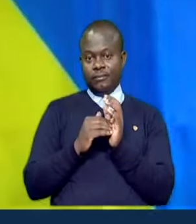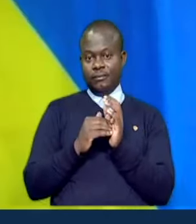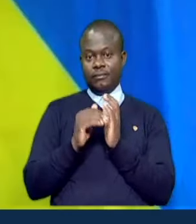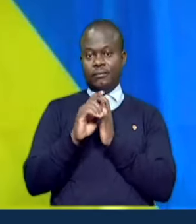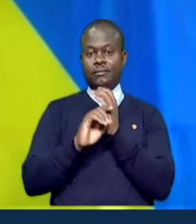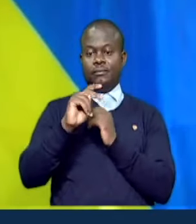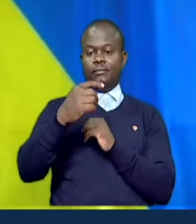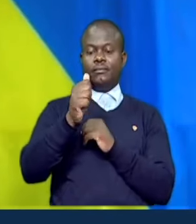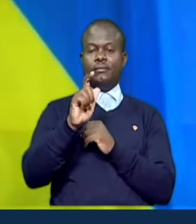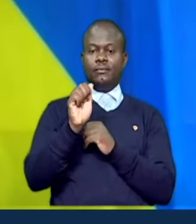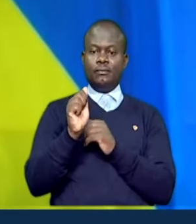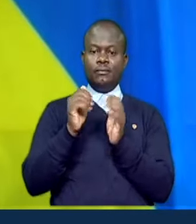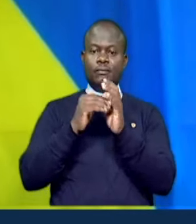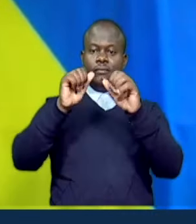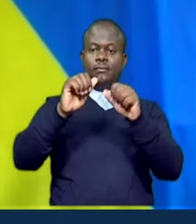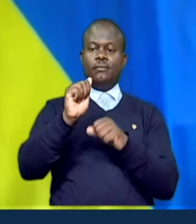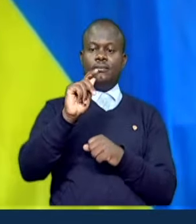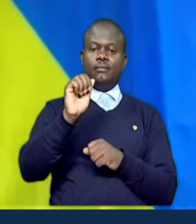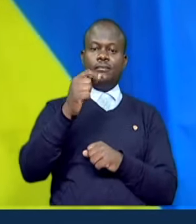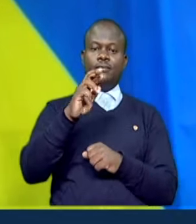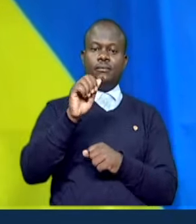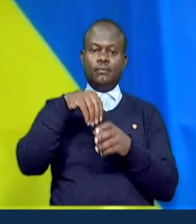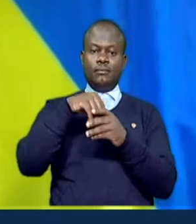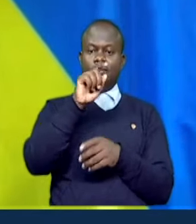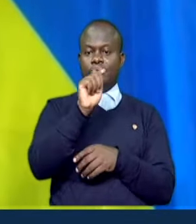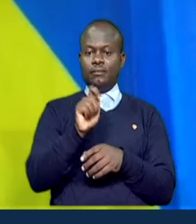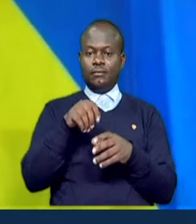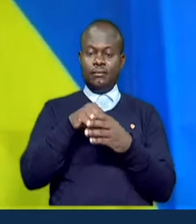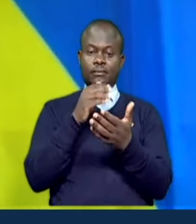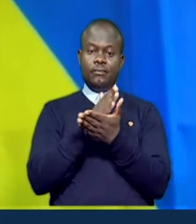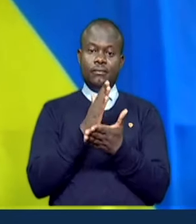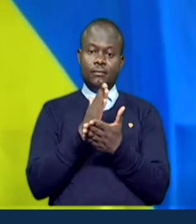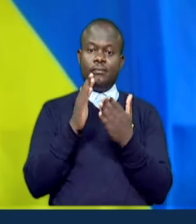n'akarere nka Ngara ugafatana na Kagera muri Tanzania, mu by'ukuri